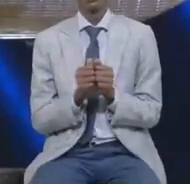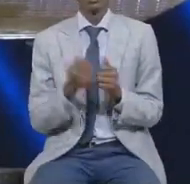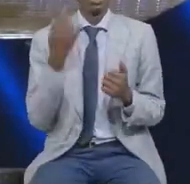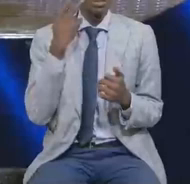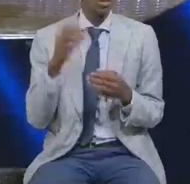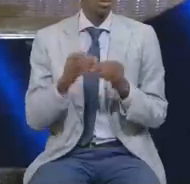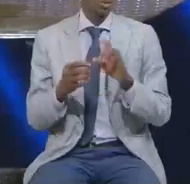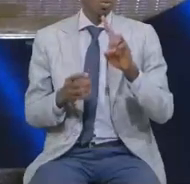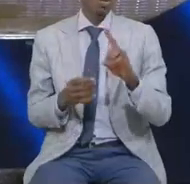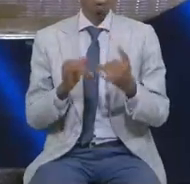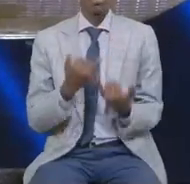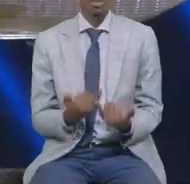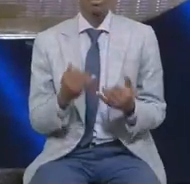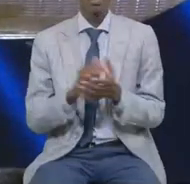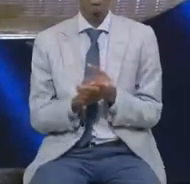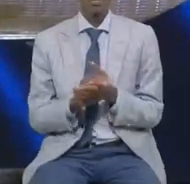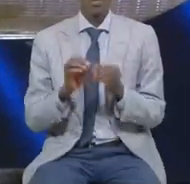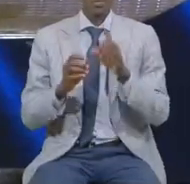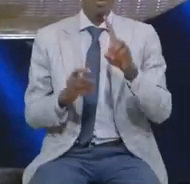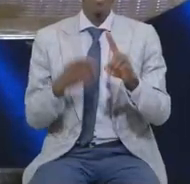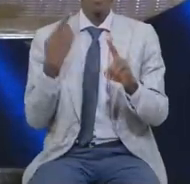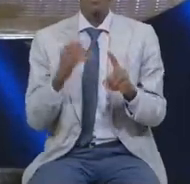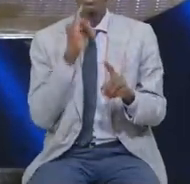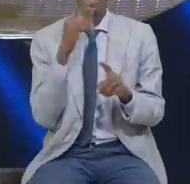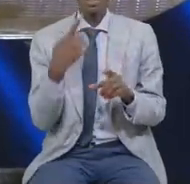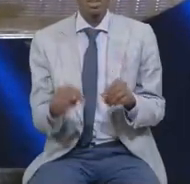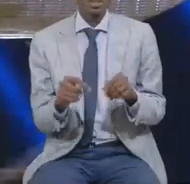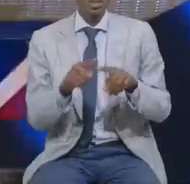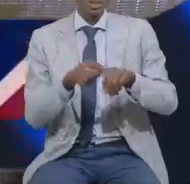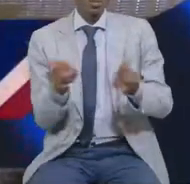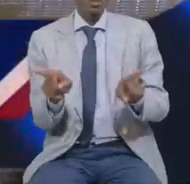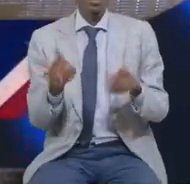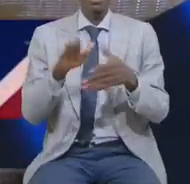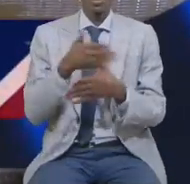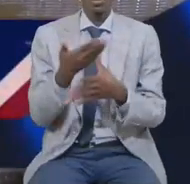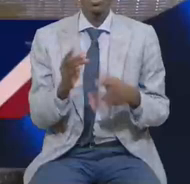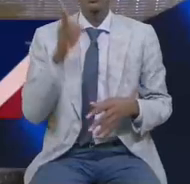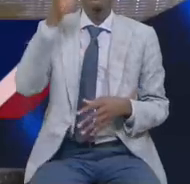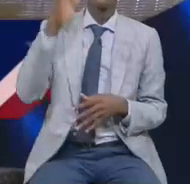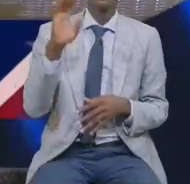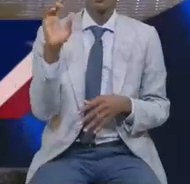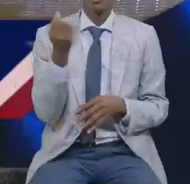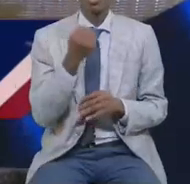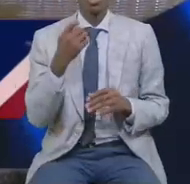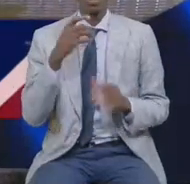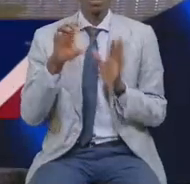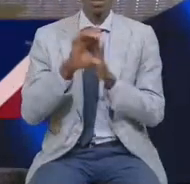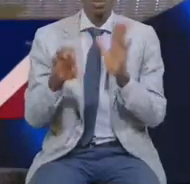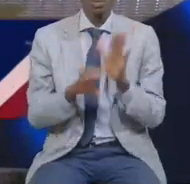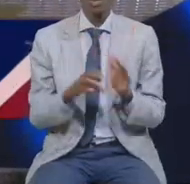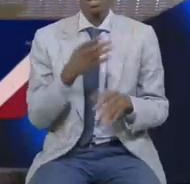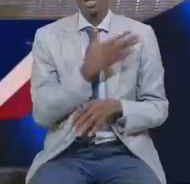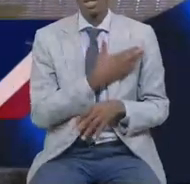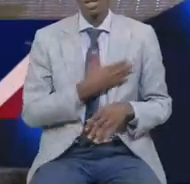Et on va au premier point ici, le contraste entre le commandement de Dieu et l'exigence du